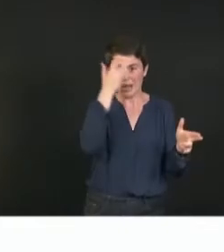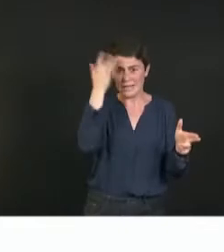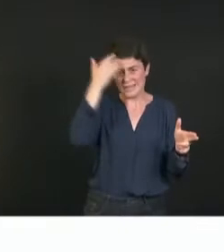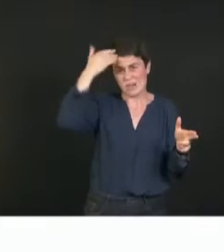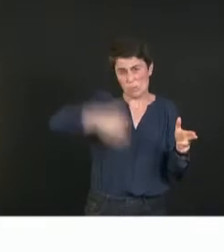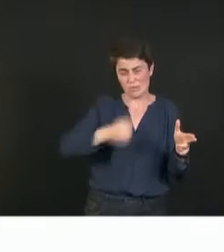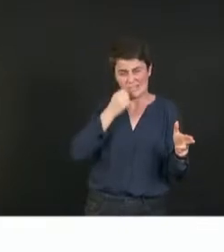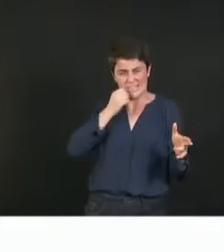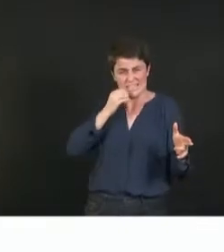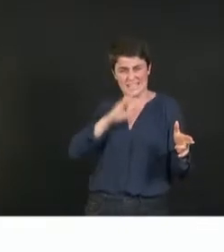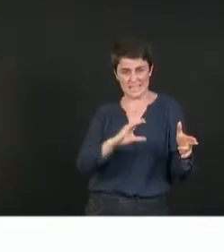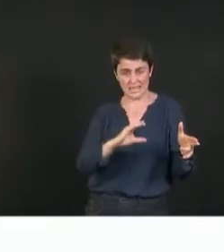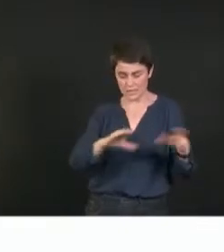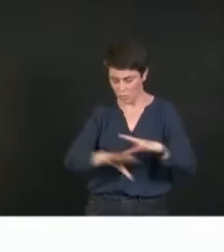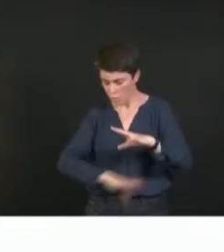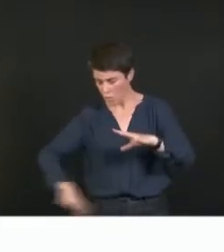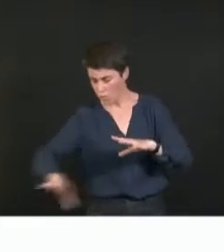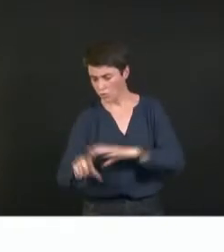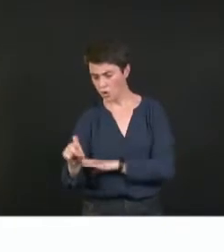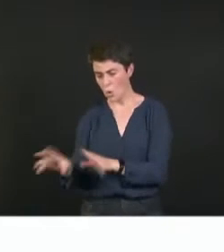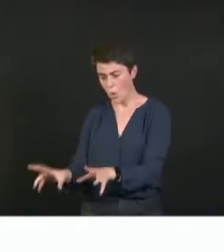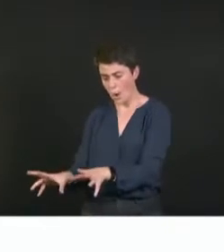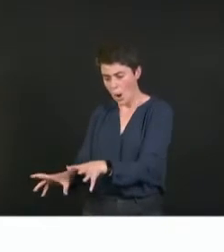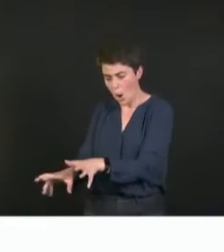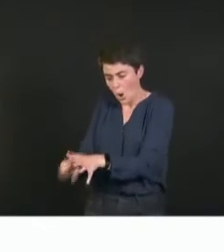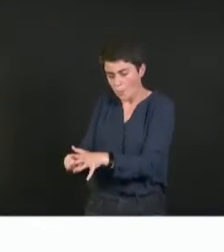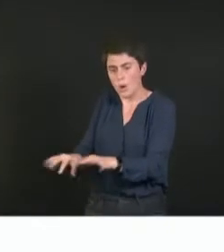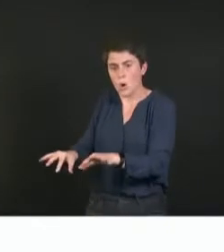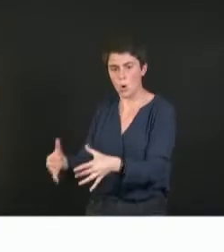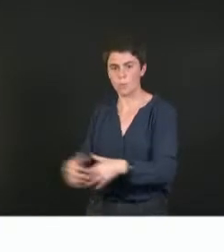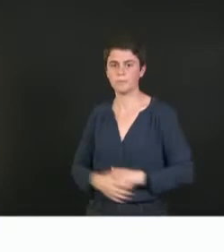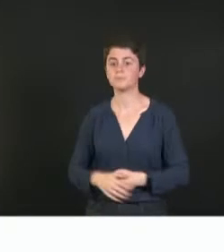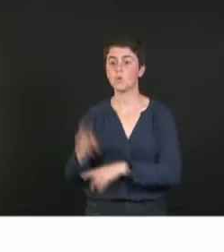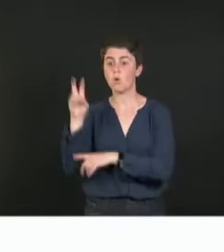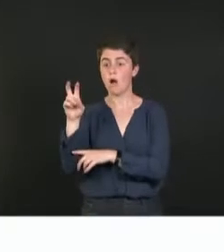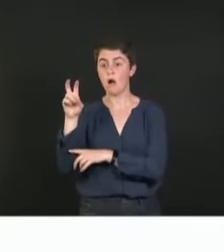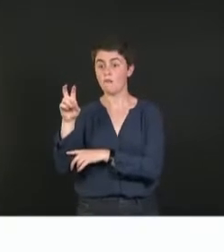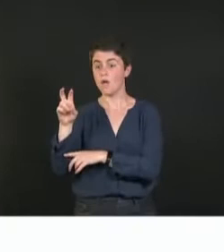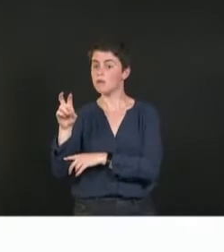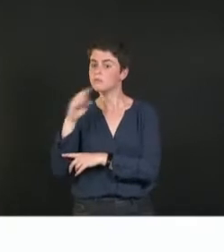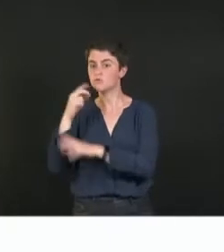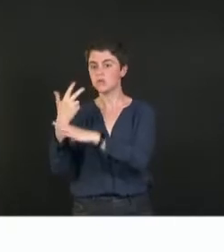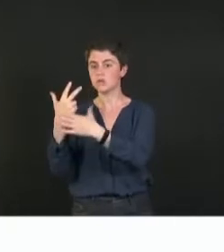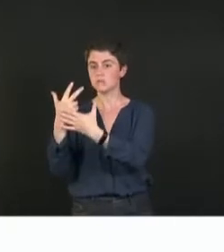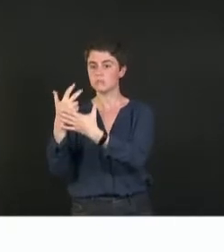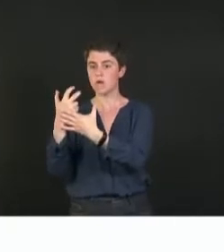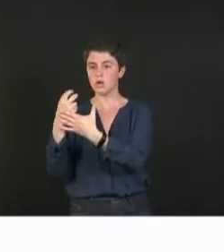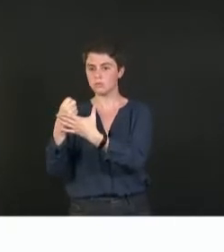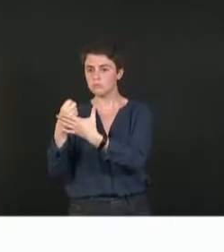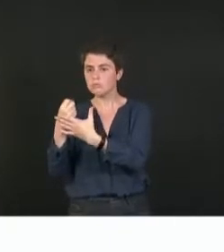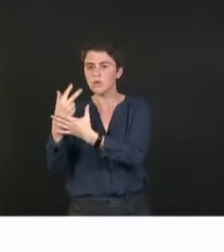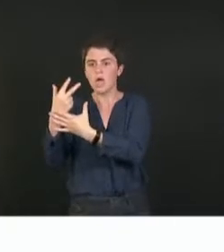Donc sur la carte de gauche, en vert, c'est là où le hêtre se porte bien, et puis plus les couleurs vont vers le rouge,